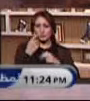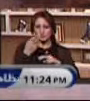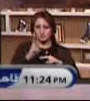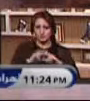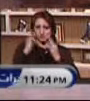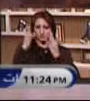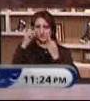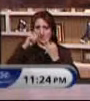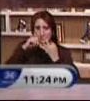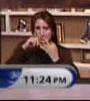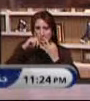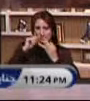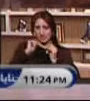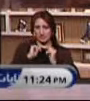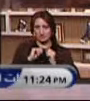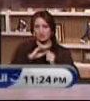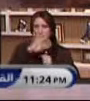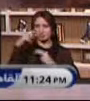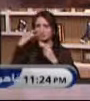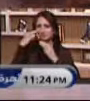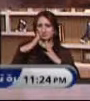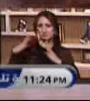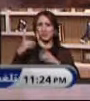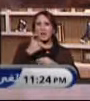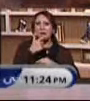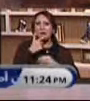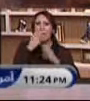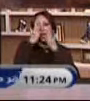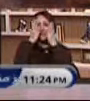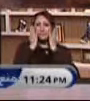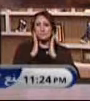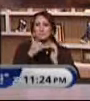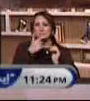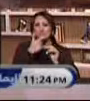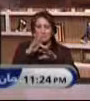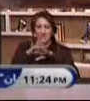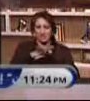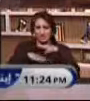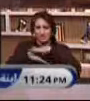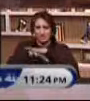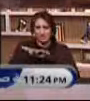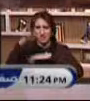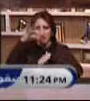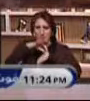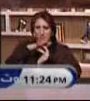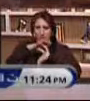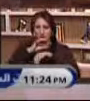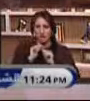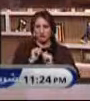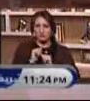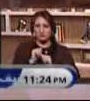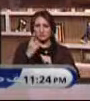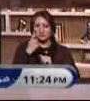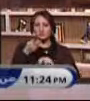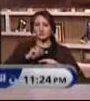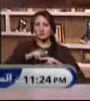الثاني الأبرز الناس بيتقذرون وبيتأذوا مني وجلدي وبتاع، أنا عايز جلد حسن وقطيع من إبل أعطي.